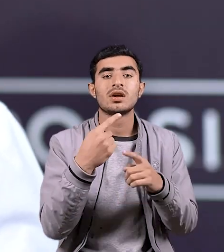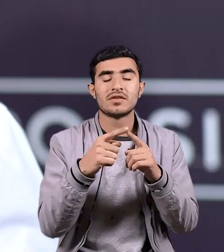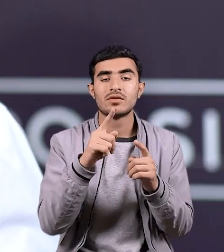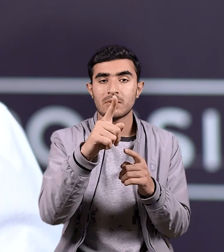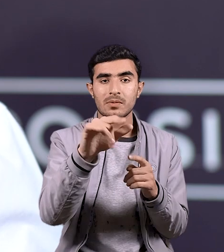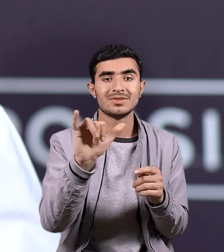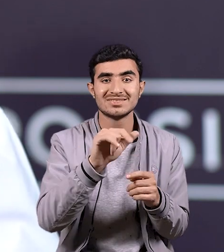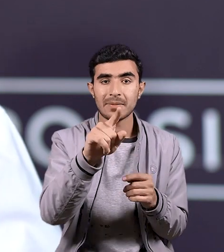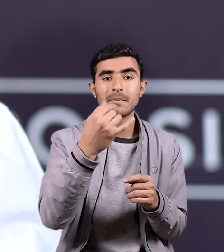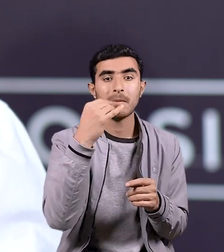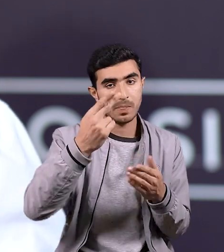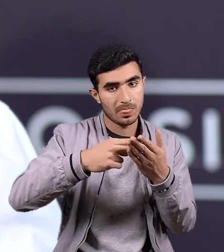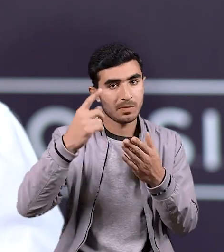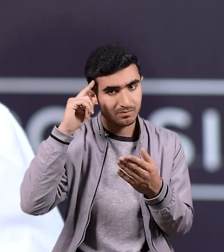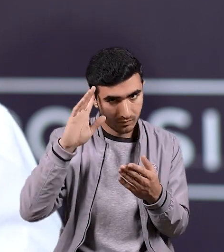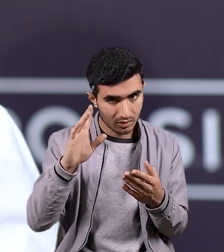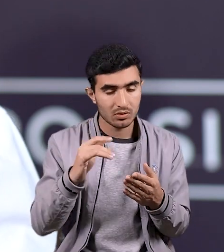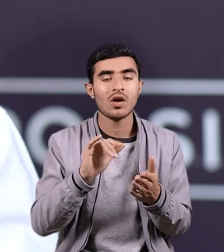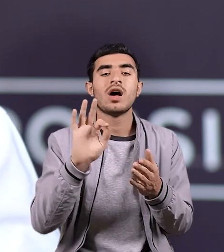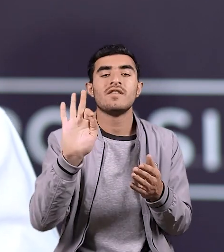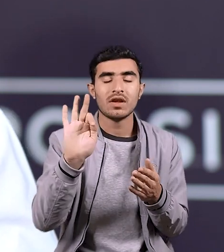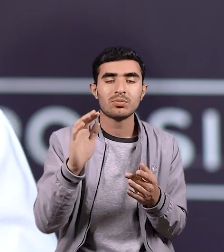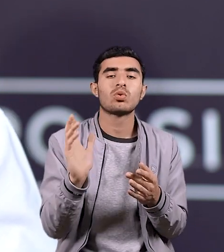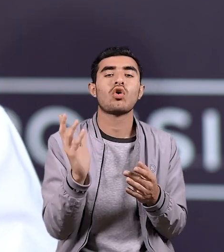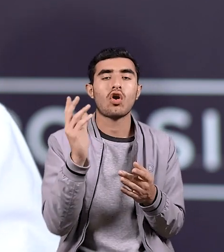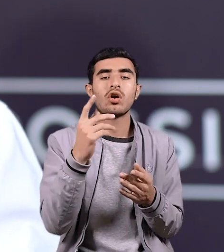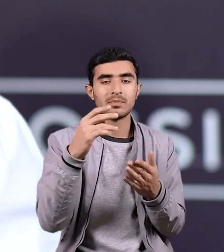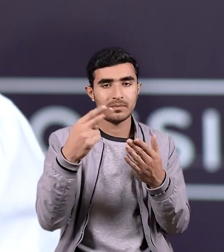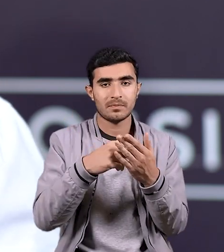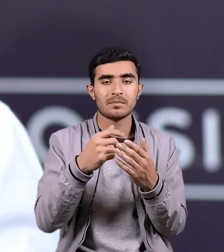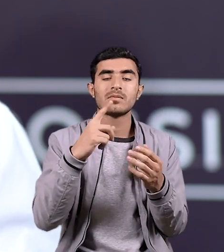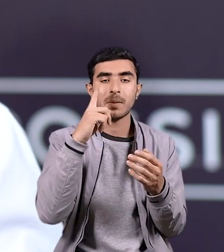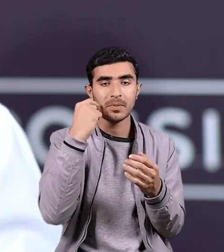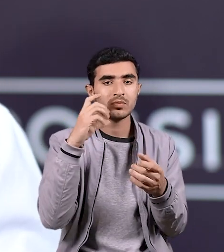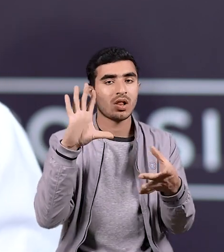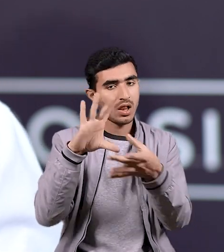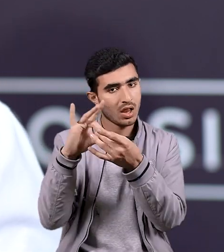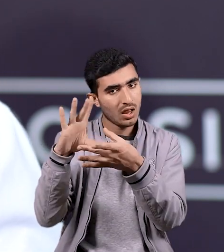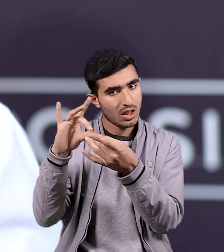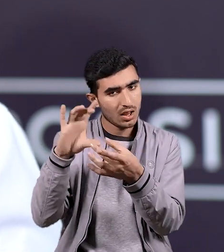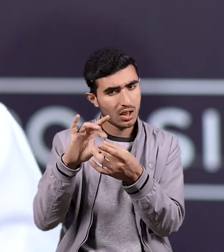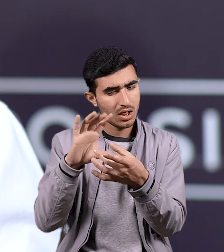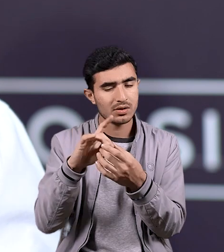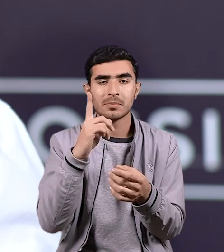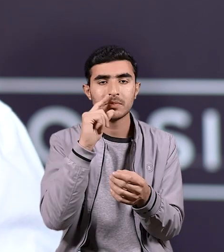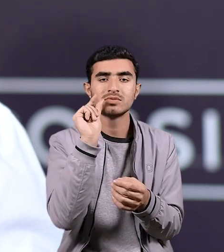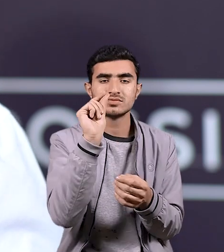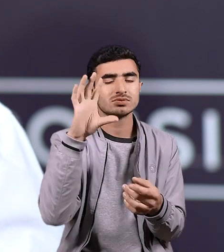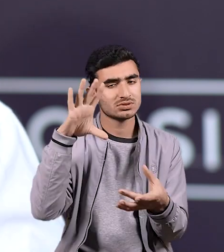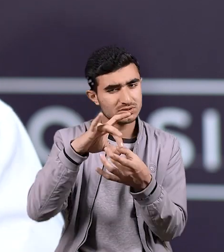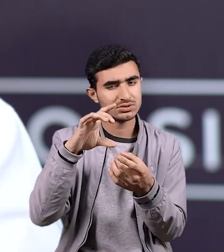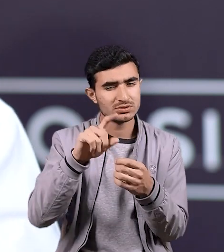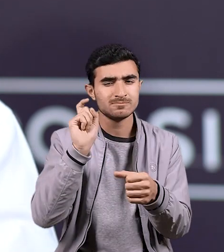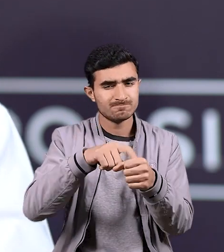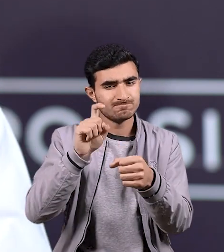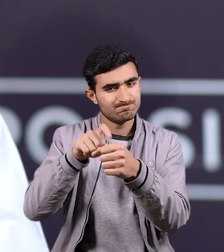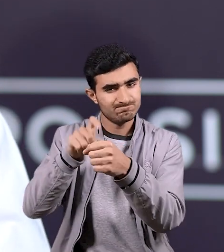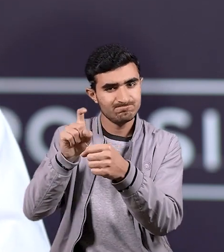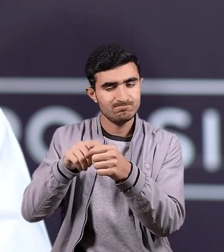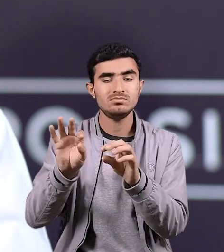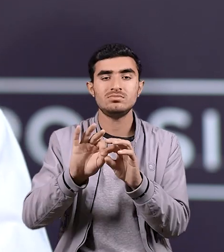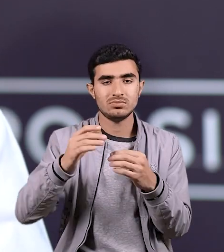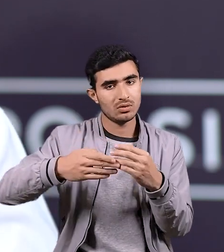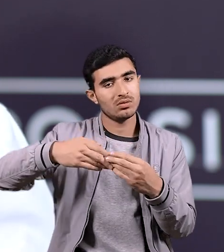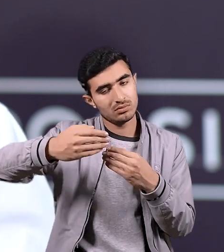हैं, बिकॉज डिजिटल के थ्रू आप अपने लाइक माइंडेड लोगों से कनेक्ट भी हो सकते हैं। अपने लाइक माइंडेड लोगों का फेसबुक ग्रुप बनाएं, उनके साथ आपस